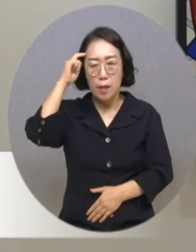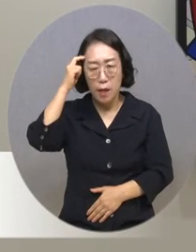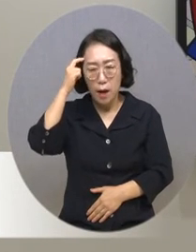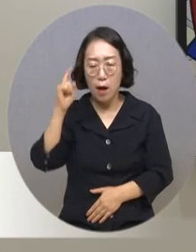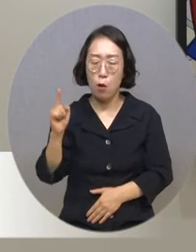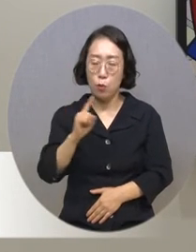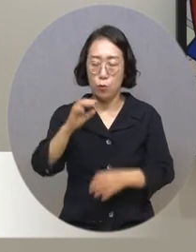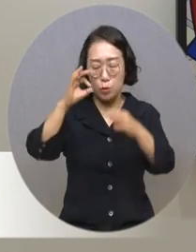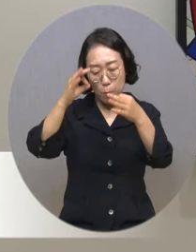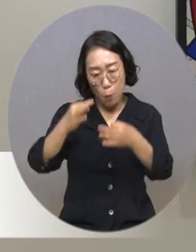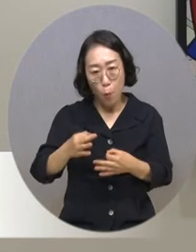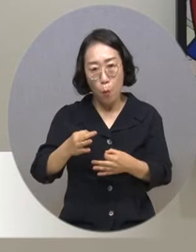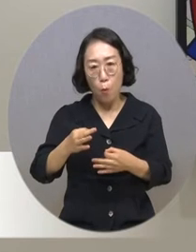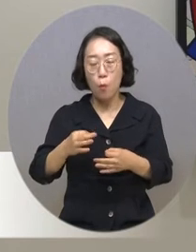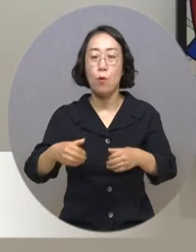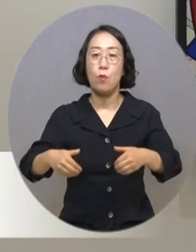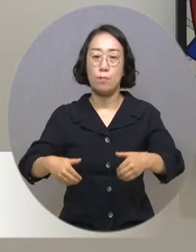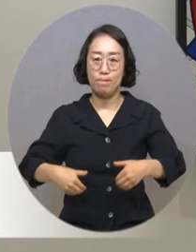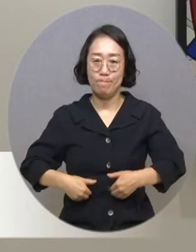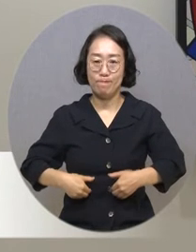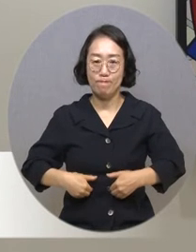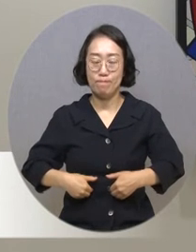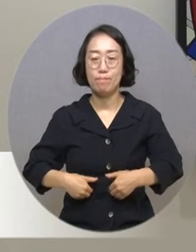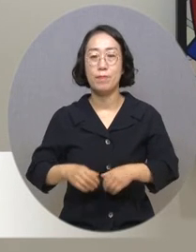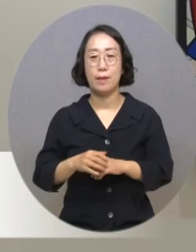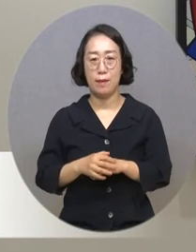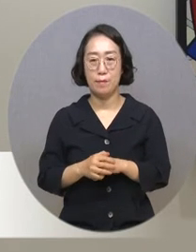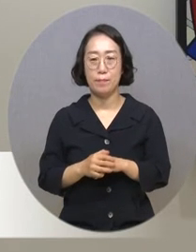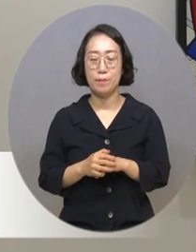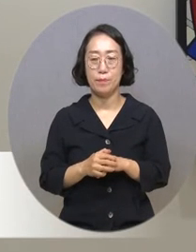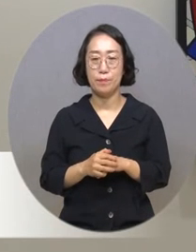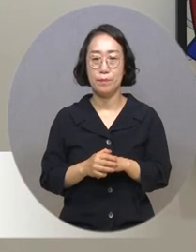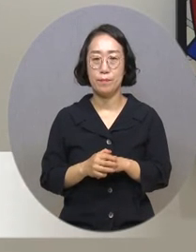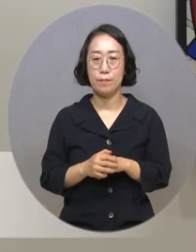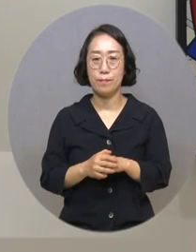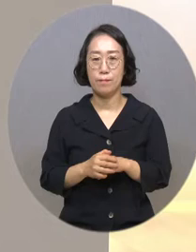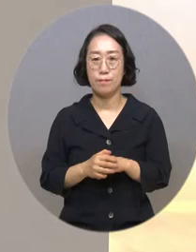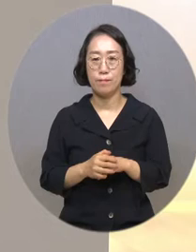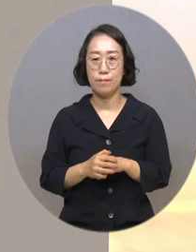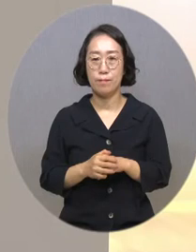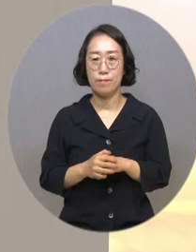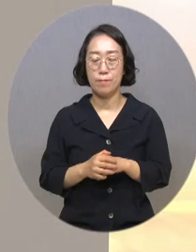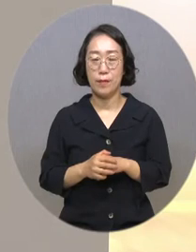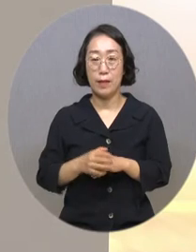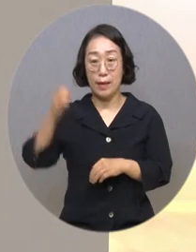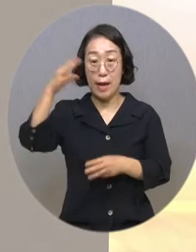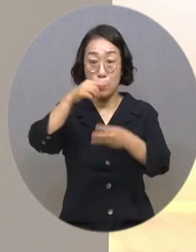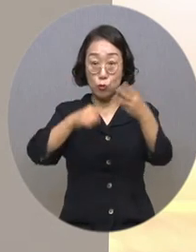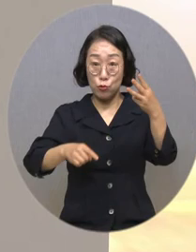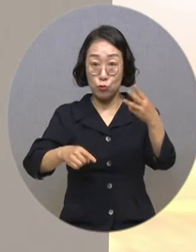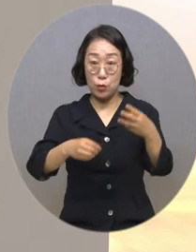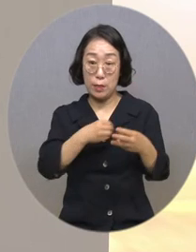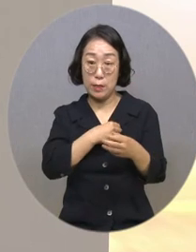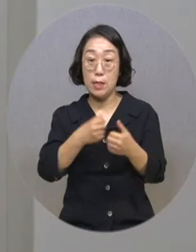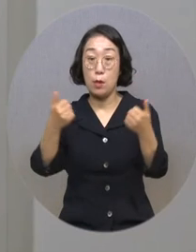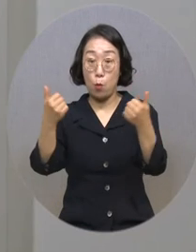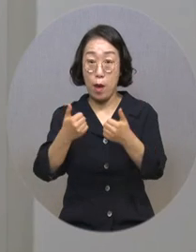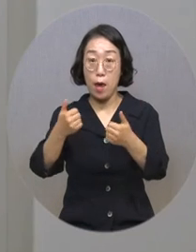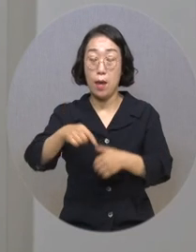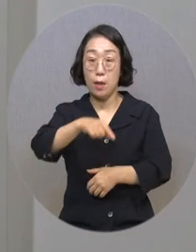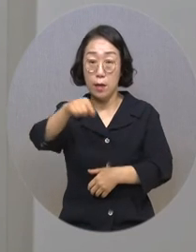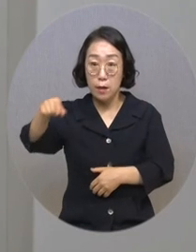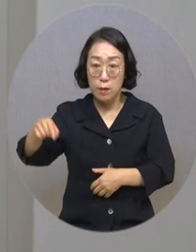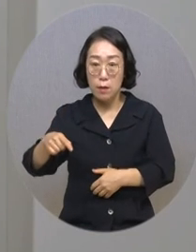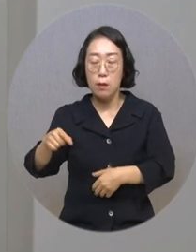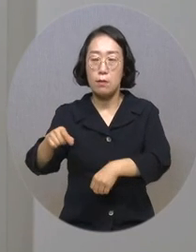그런 부분도 여러분들이 한번쯤 생각해 보실 필요가 있다고 생각합니다 양주시의 에는 발달장애인 작가 들의